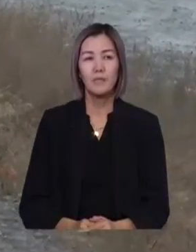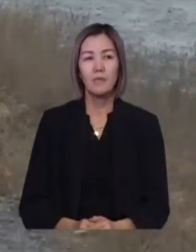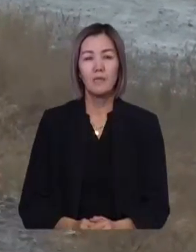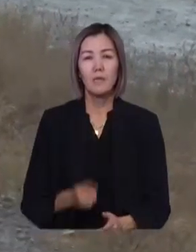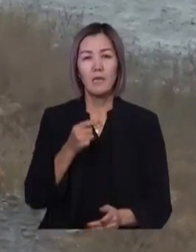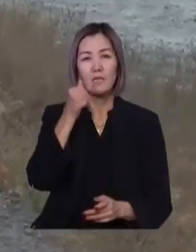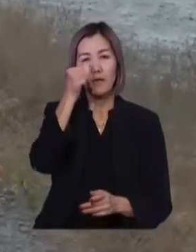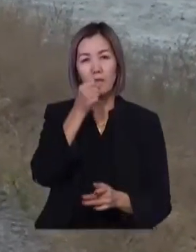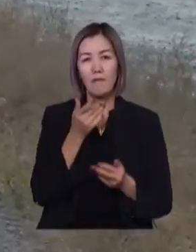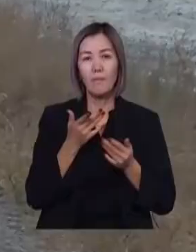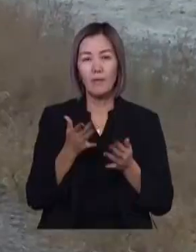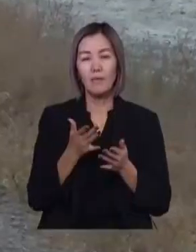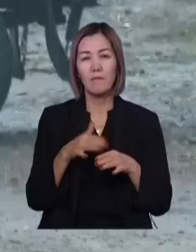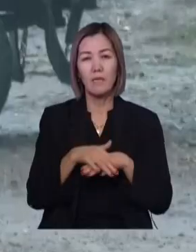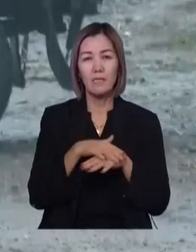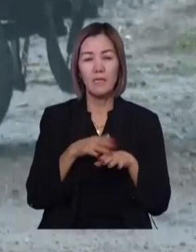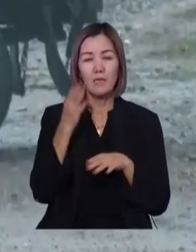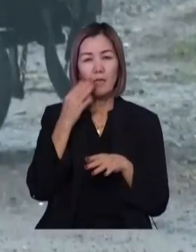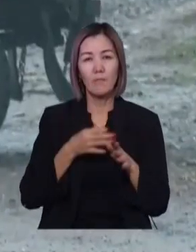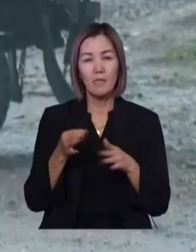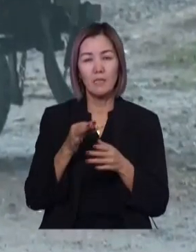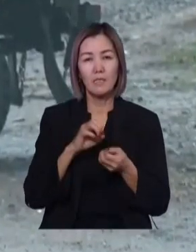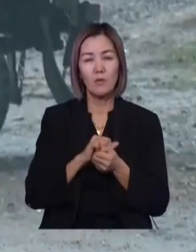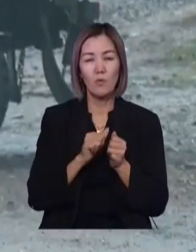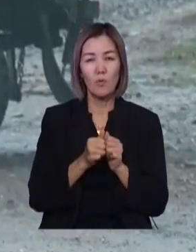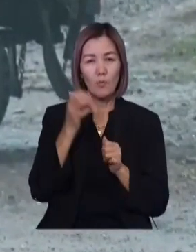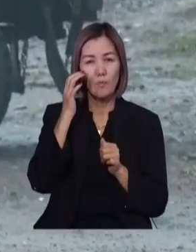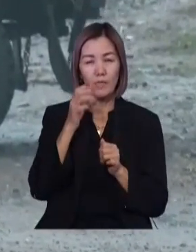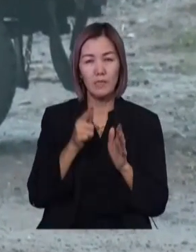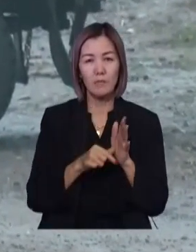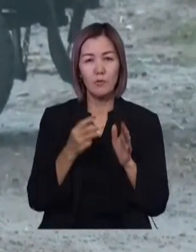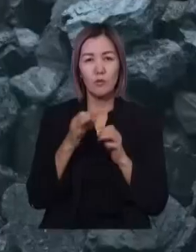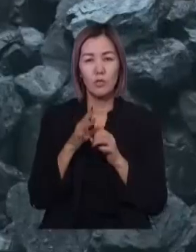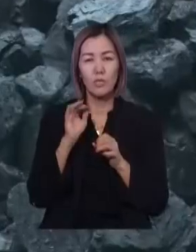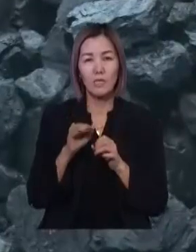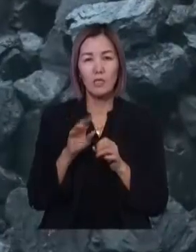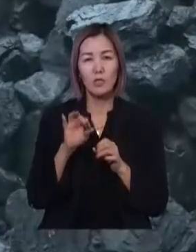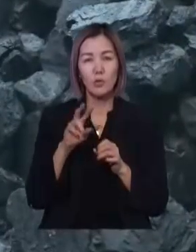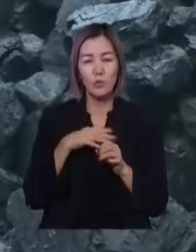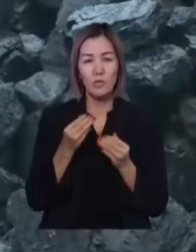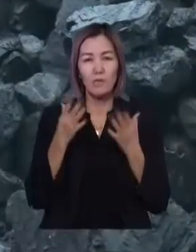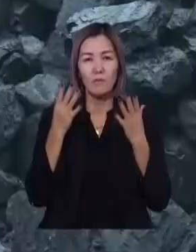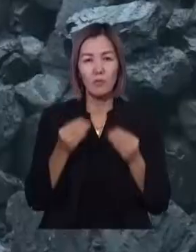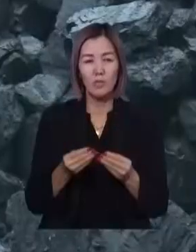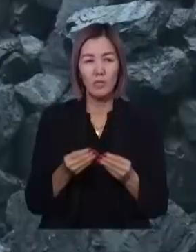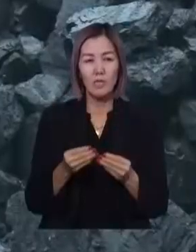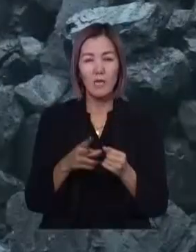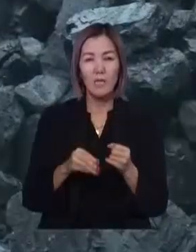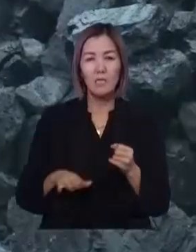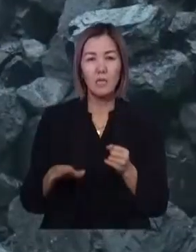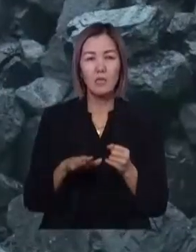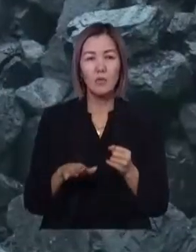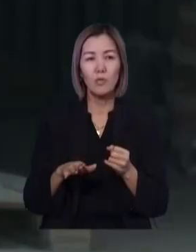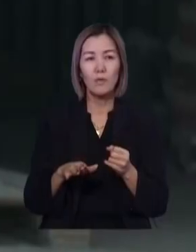Годовая потребность населения Алматинской области в угле составляет 714 тысяч тонн. На сегодняшний день на территорию